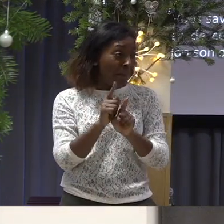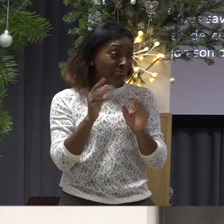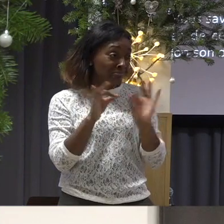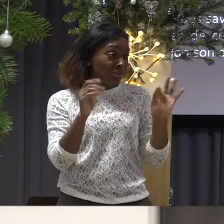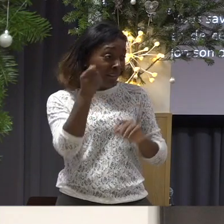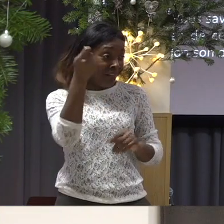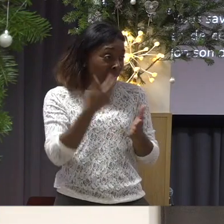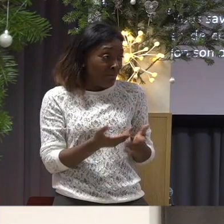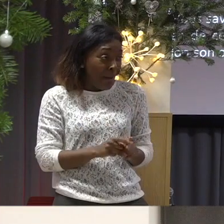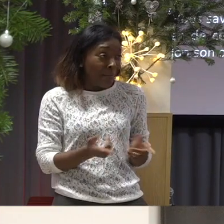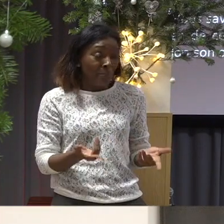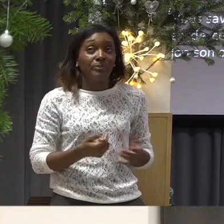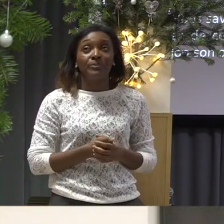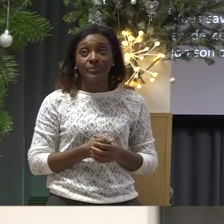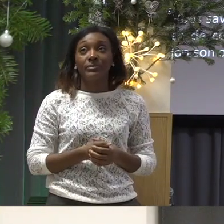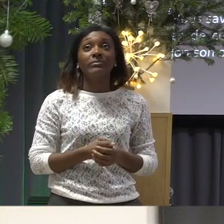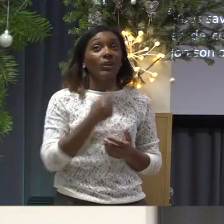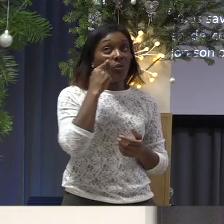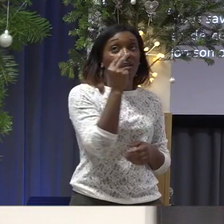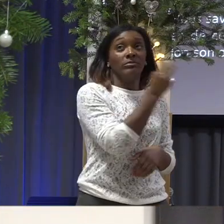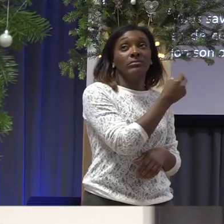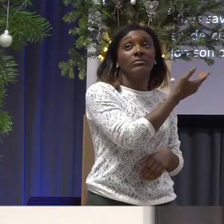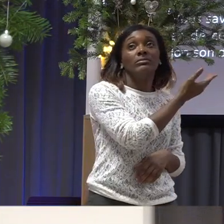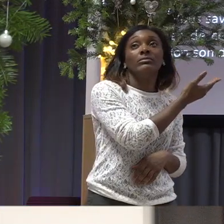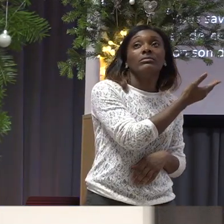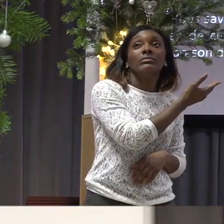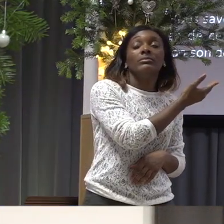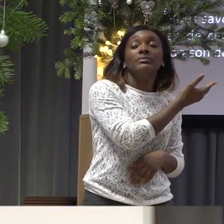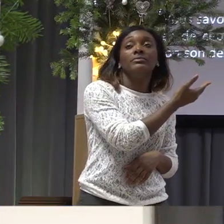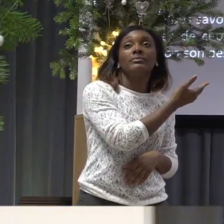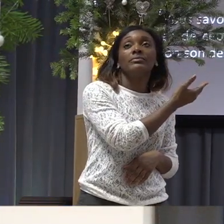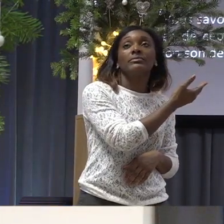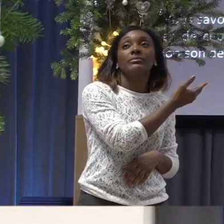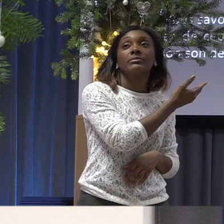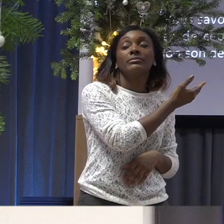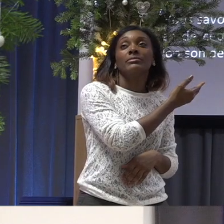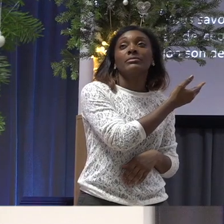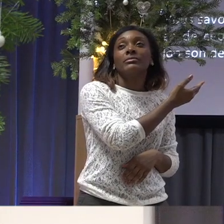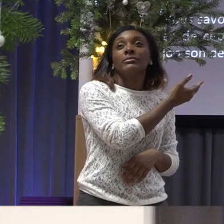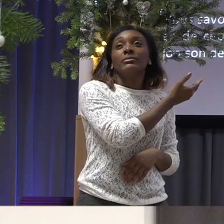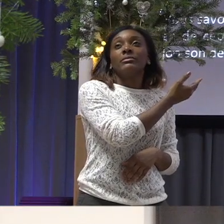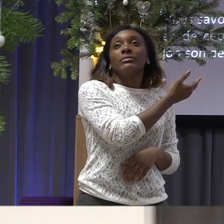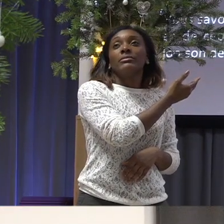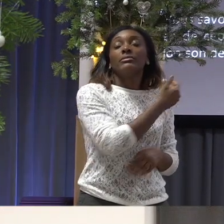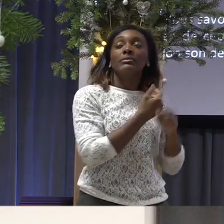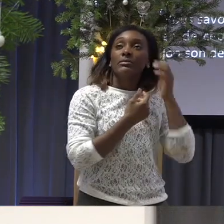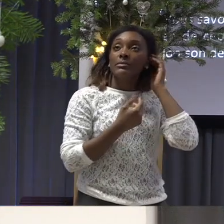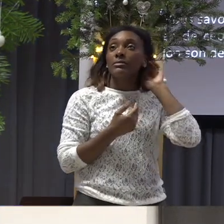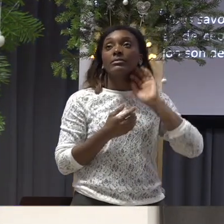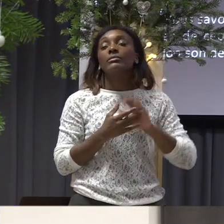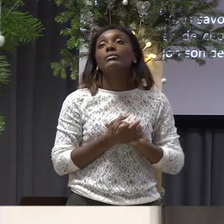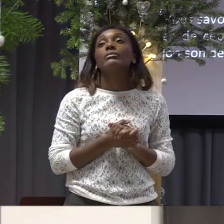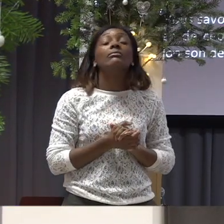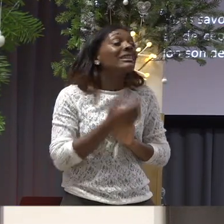être comparées à la gloire à venir qui sera révélée pour nous. » Certes, le moment présent